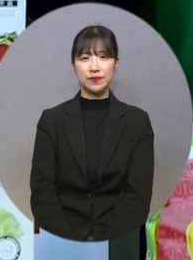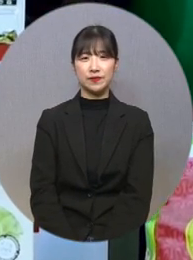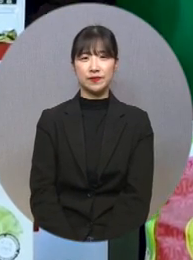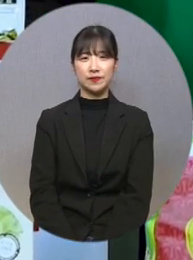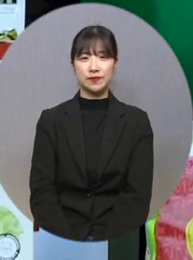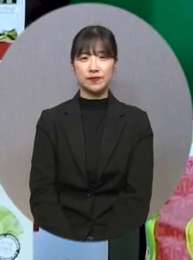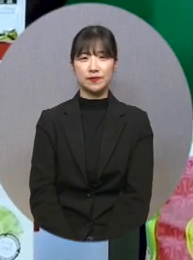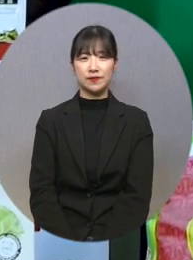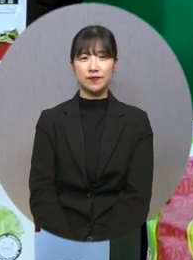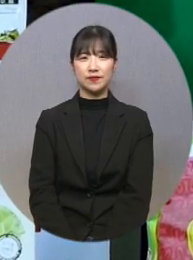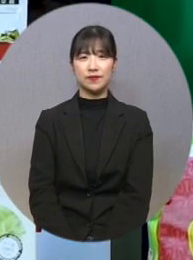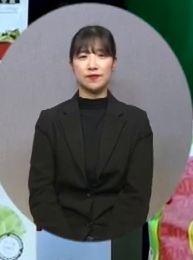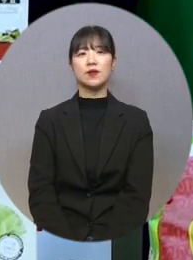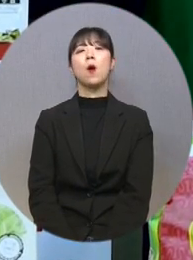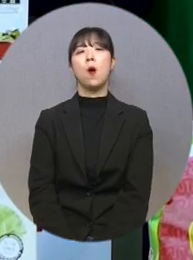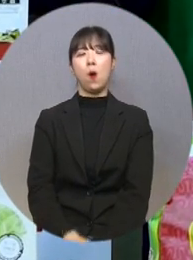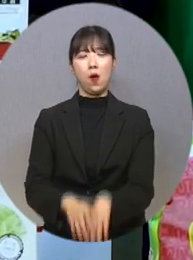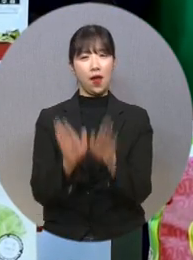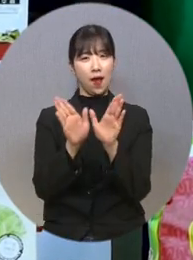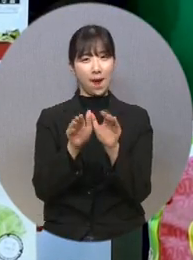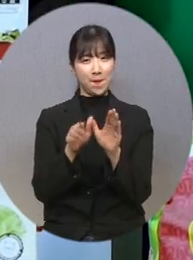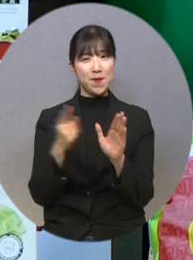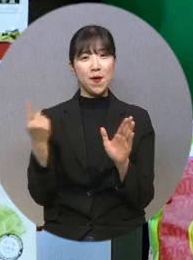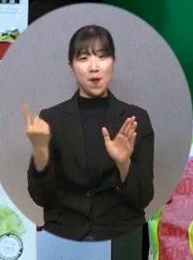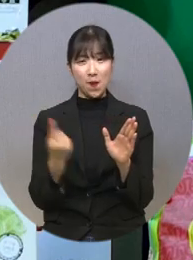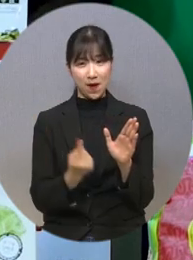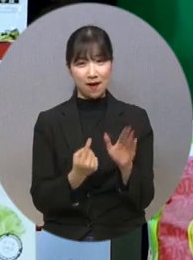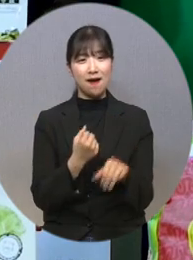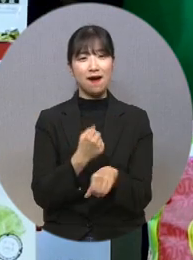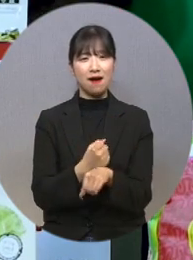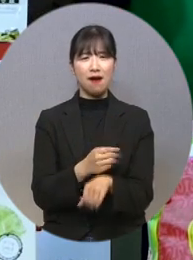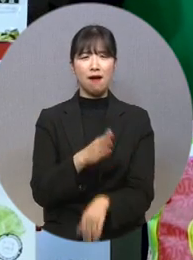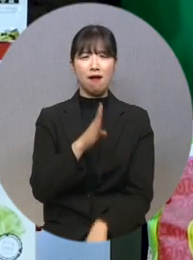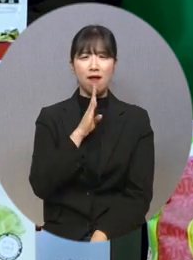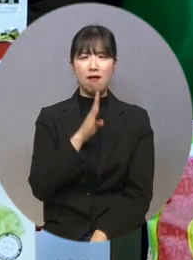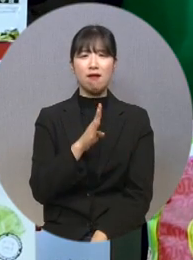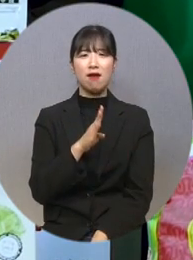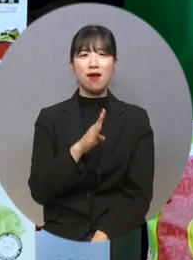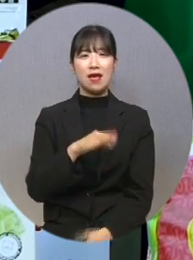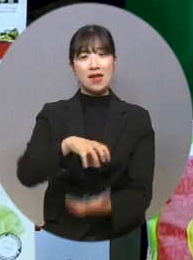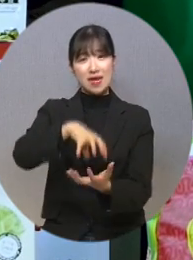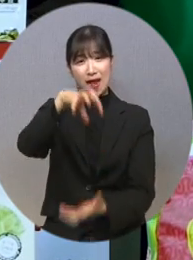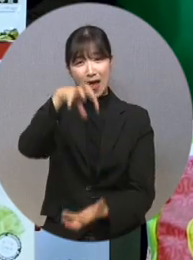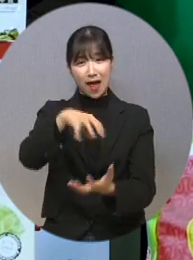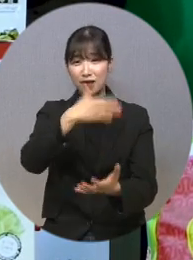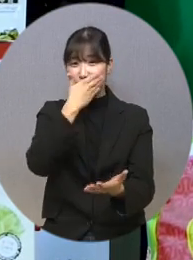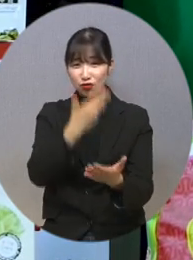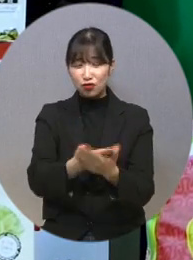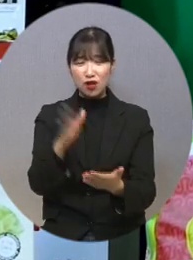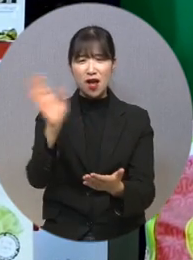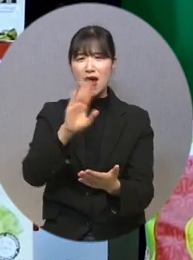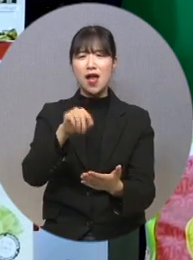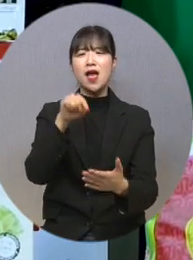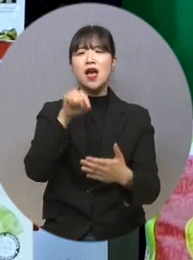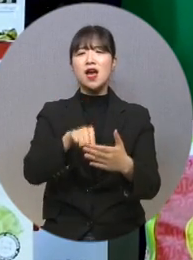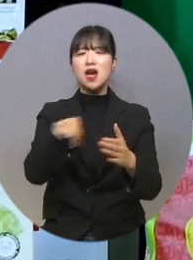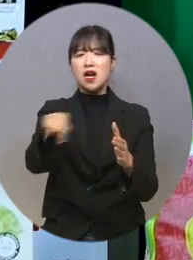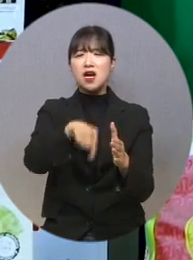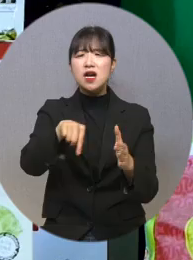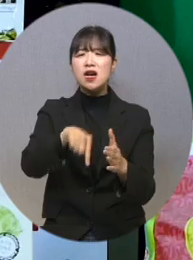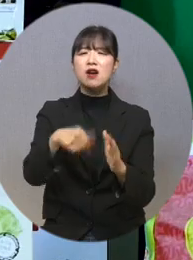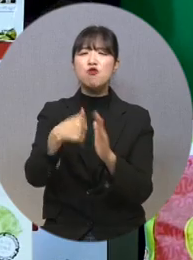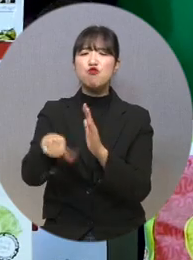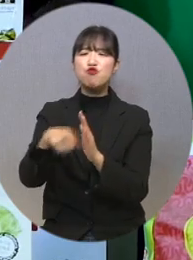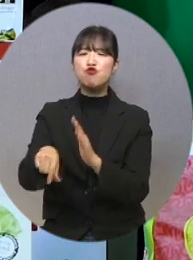아니 야 한평에 오니까요. 네. 저희는 아주 양보다는 네. 아주 이제 질적으로 승부하려고